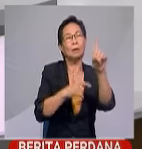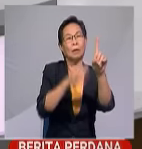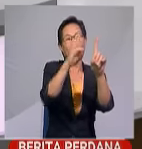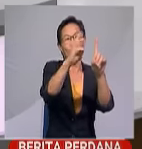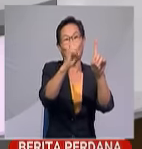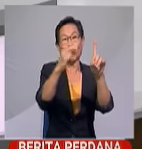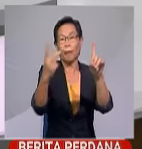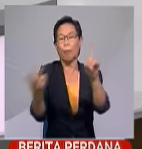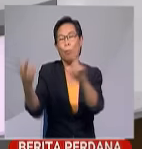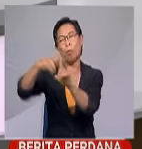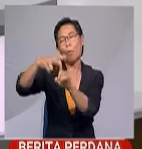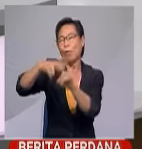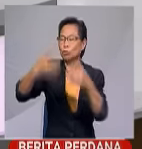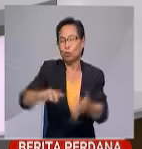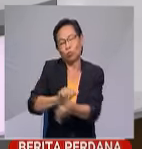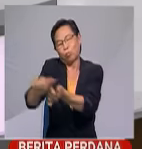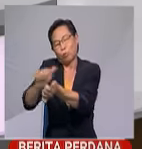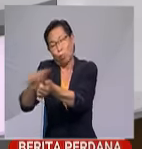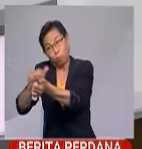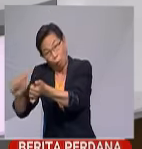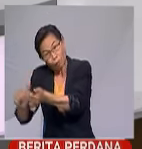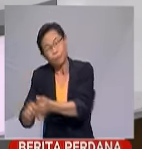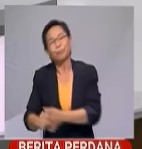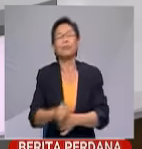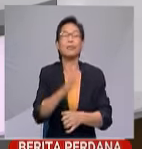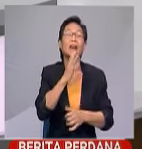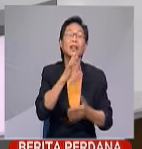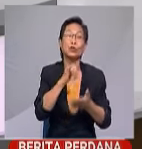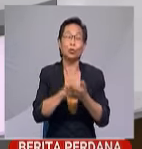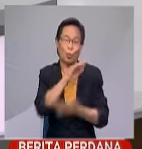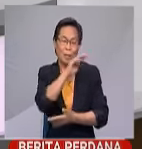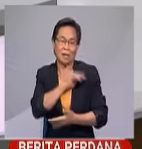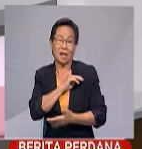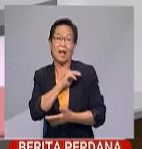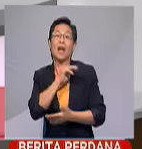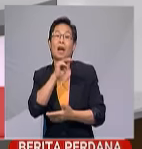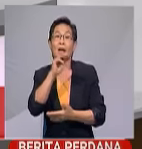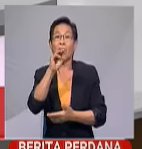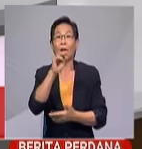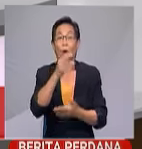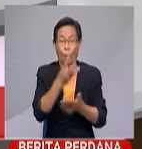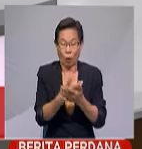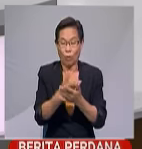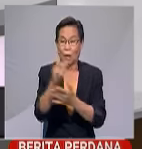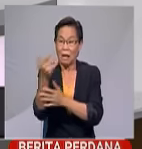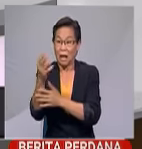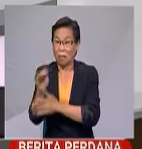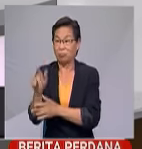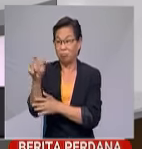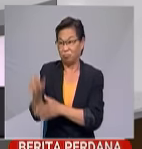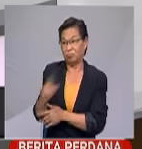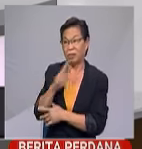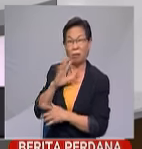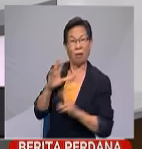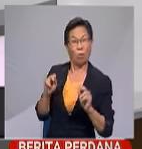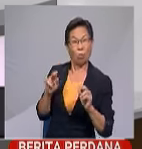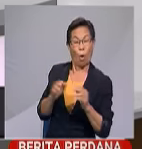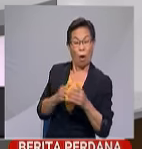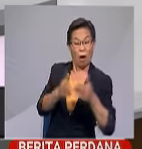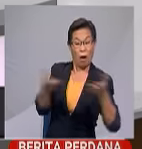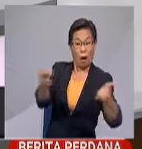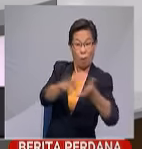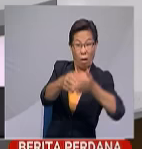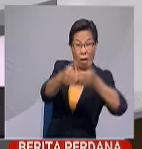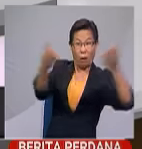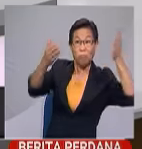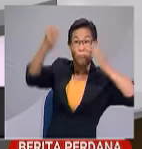160,000 permohonan diluluskan. Menegaskan perkara itu, Menteri Kewangan Lim Guan Eng turut menafikan laporan akhbar tempatan